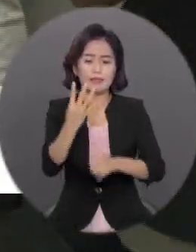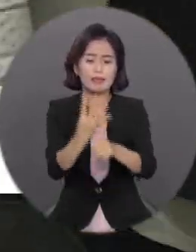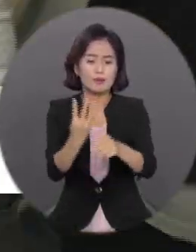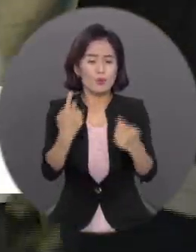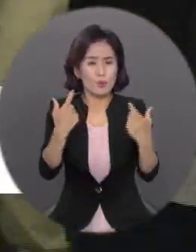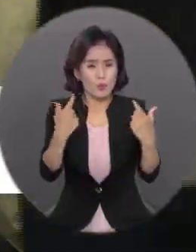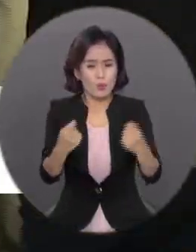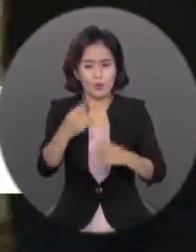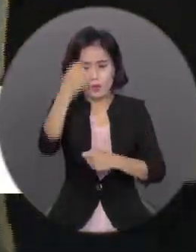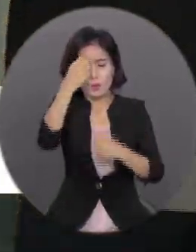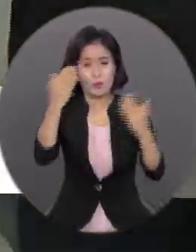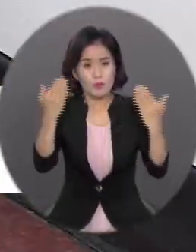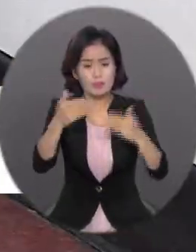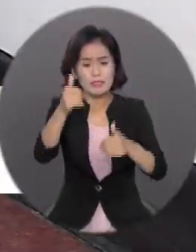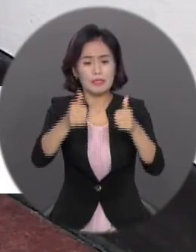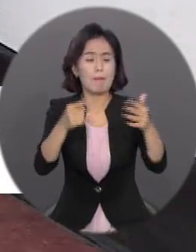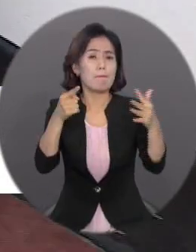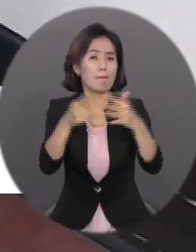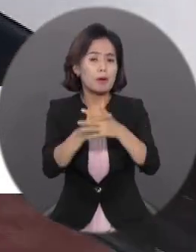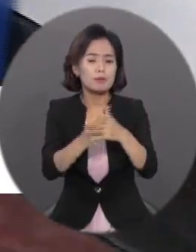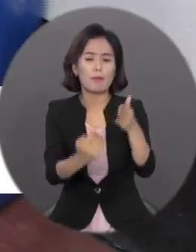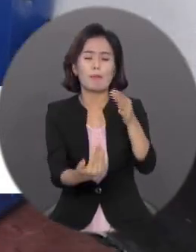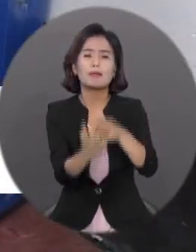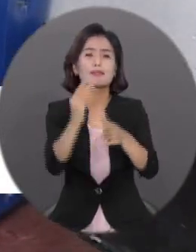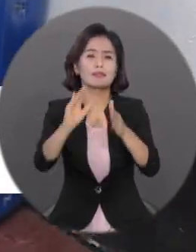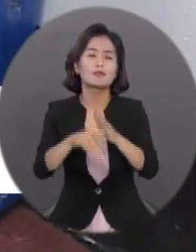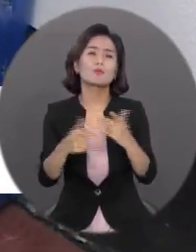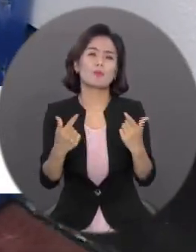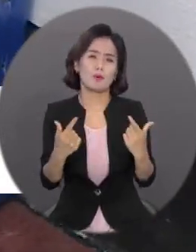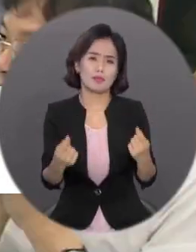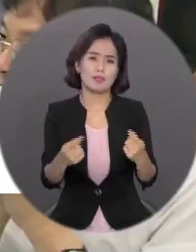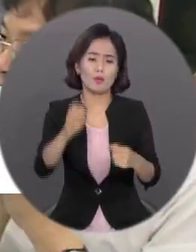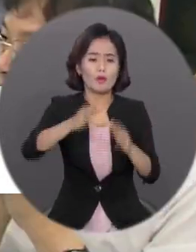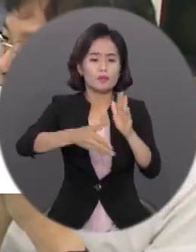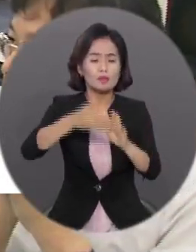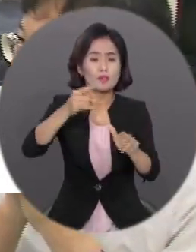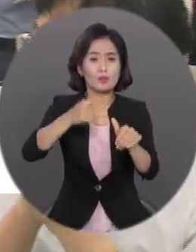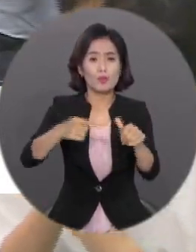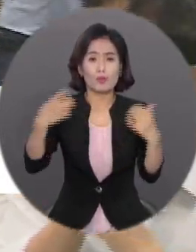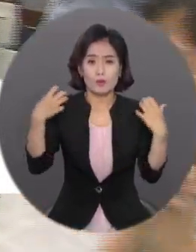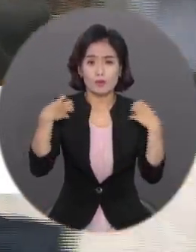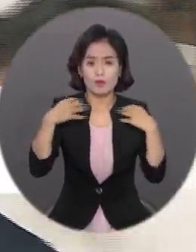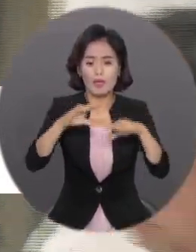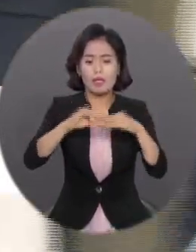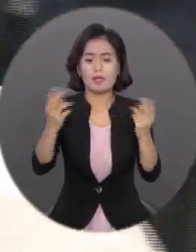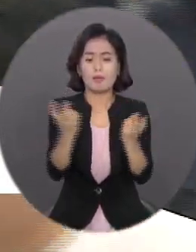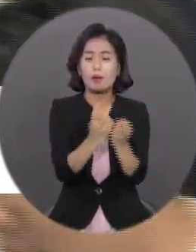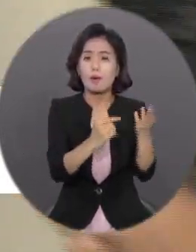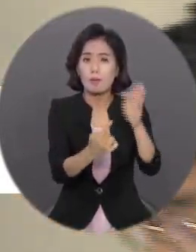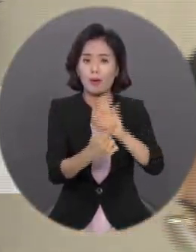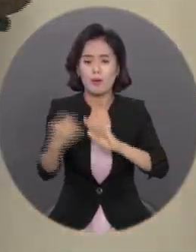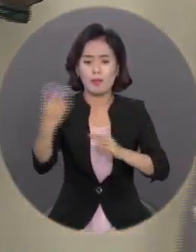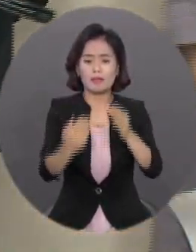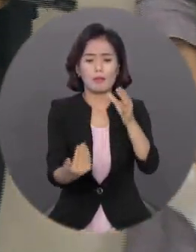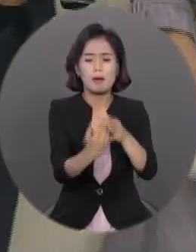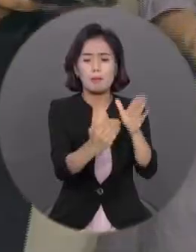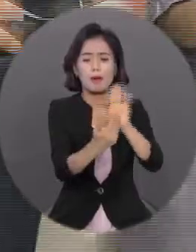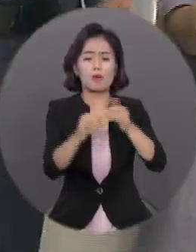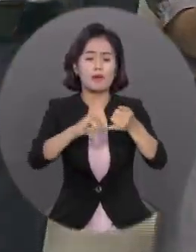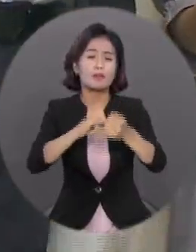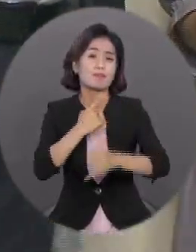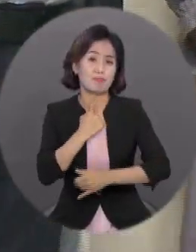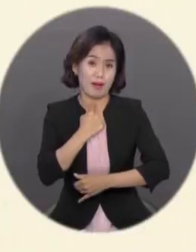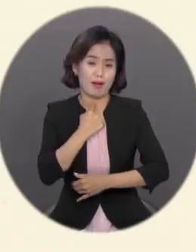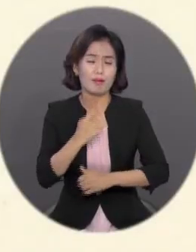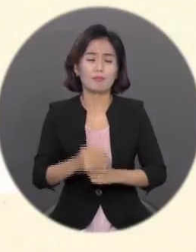전 같은 고등학교에서 시험지 유출 사건이 발생했을 때도 광주시 교육청은 대책을 발표하며 재발 방지를